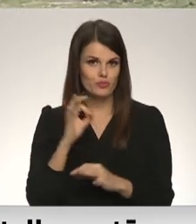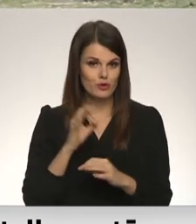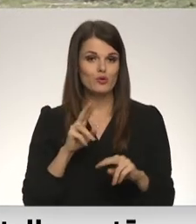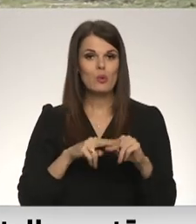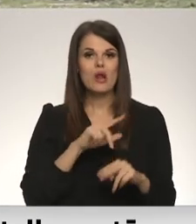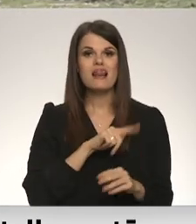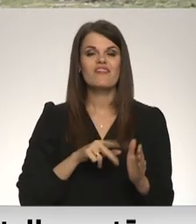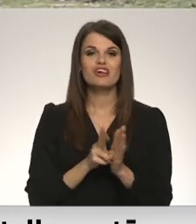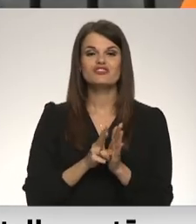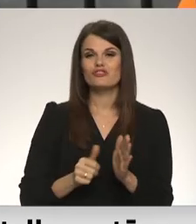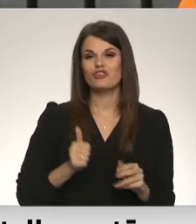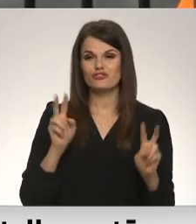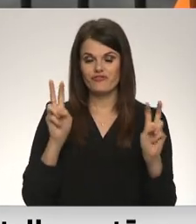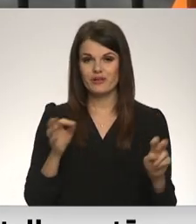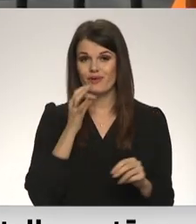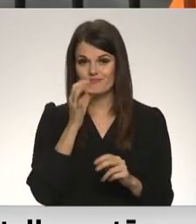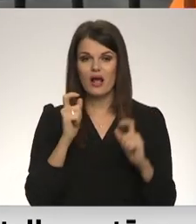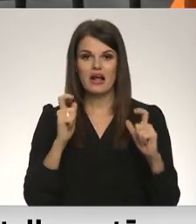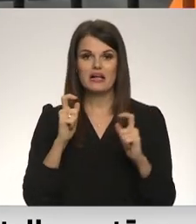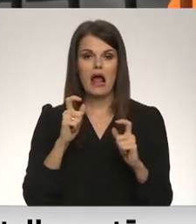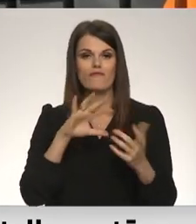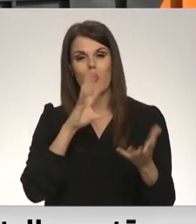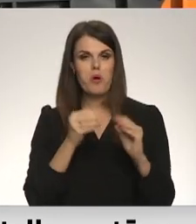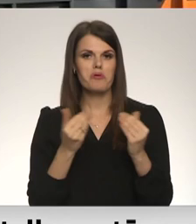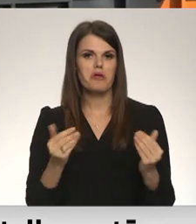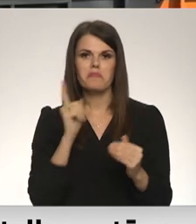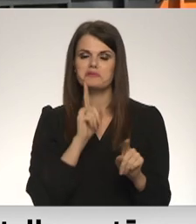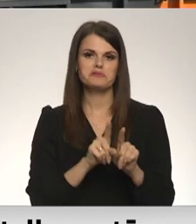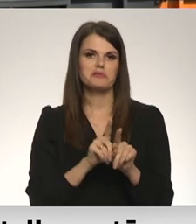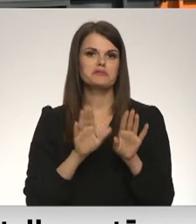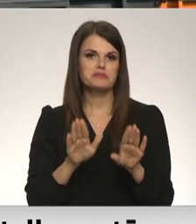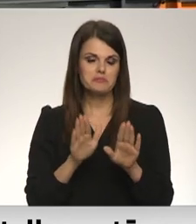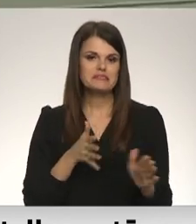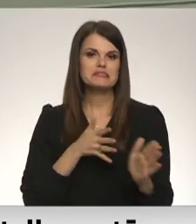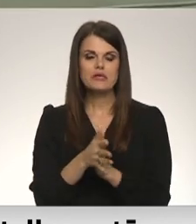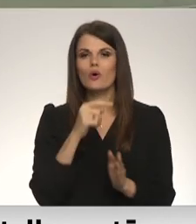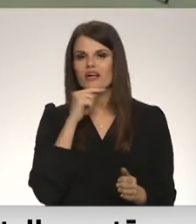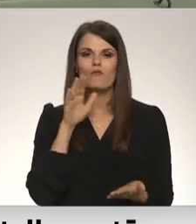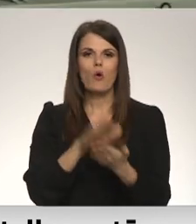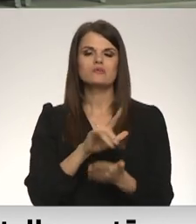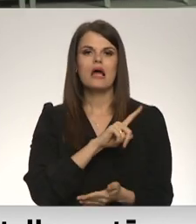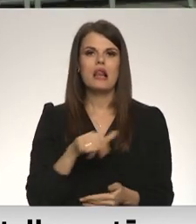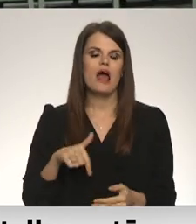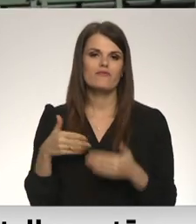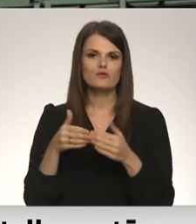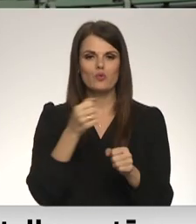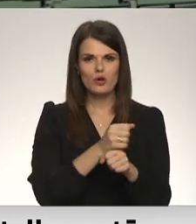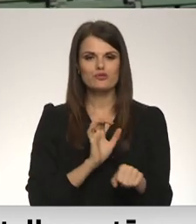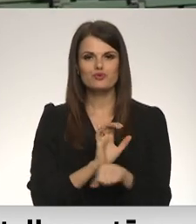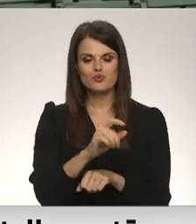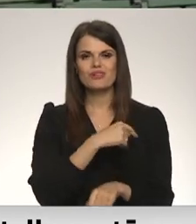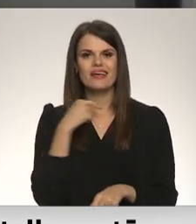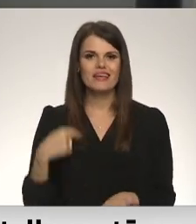Latvijas dzelzceļš informē, ka kravu apjoms pagaidām nav mainījies. Tās caur Krieviju uz Latvijas ostām sūta Ķīna, Kazahstāna un